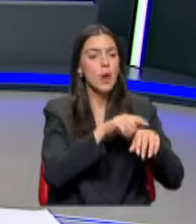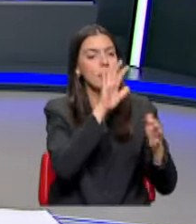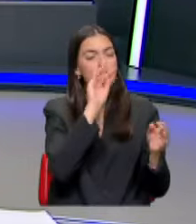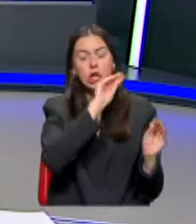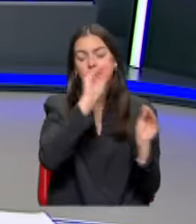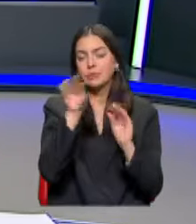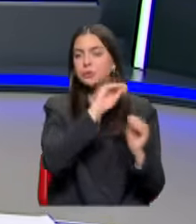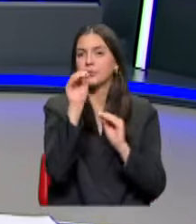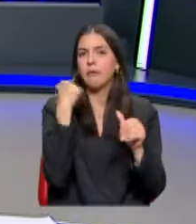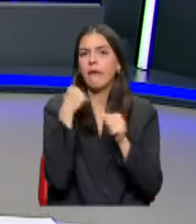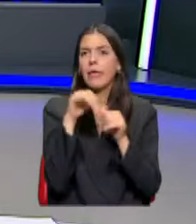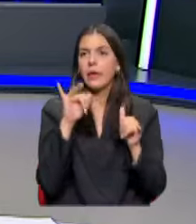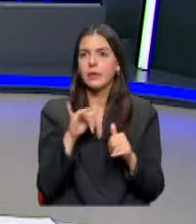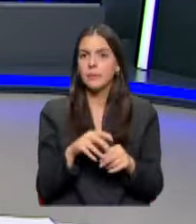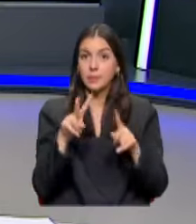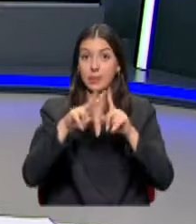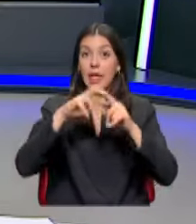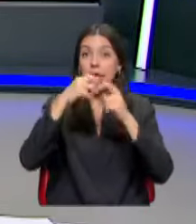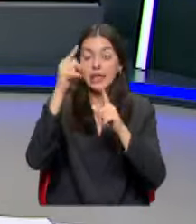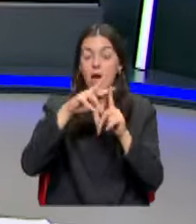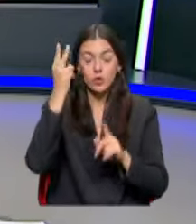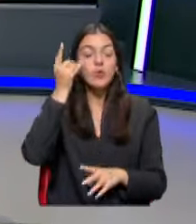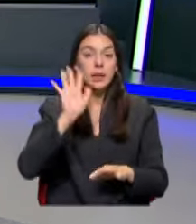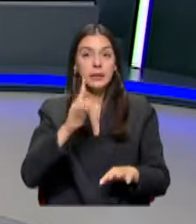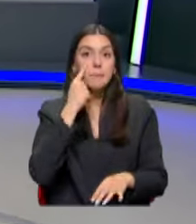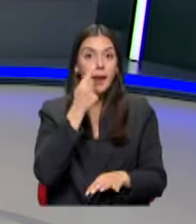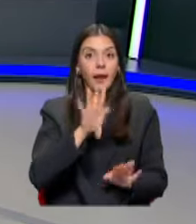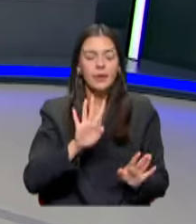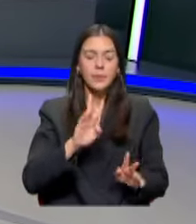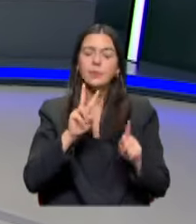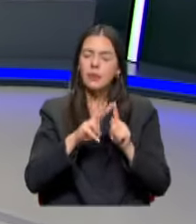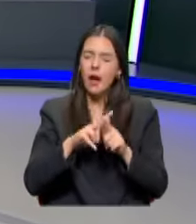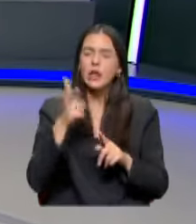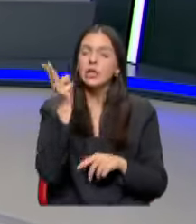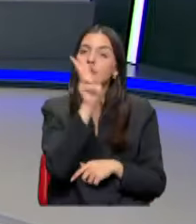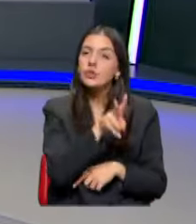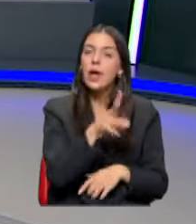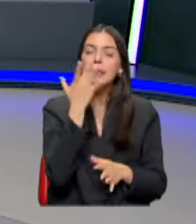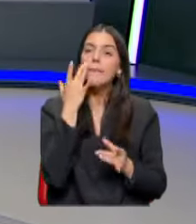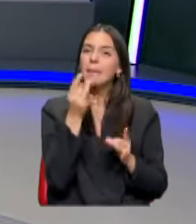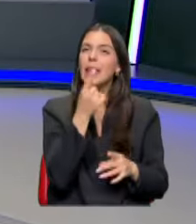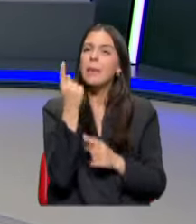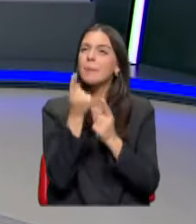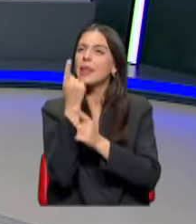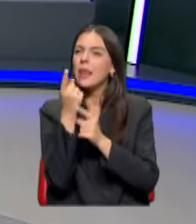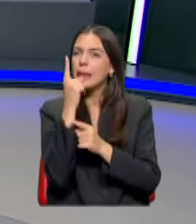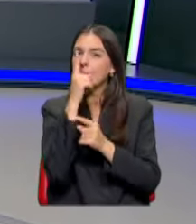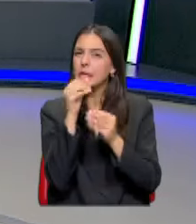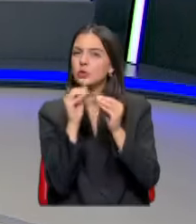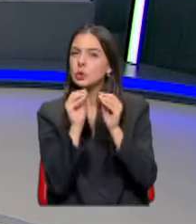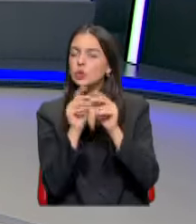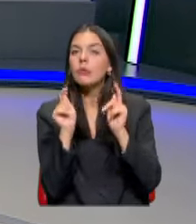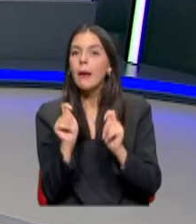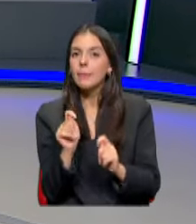şeye dönüşüyor. Narin'i unutmadık. Bakın aynı vaka, Narin'i unutmadık. Narin cinayetinde belli ki birileri bir kusur